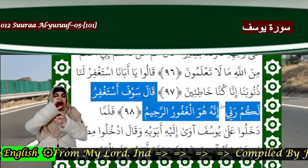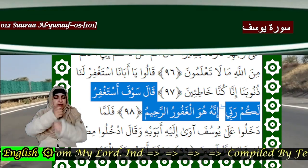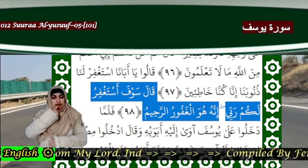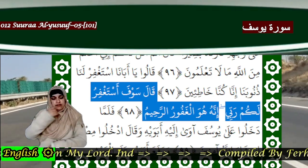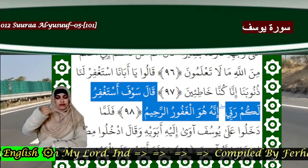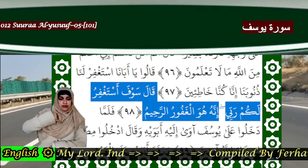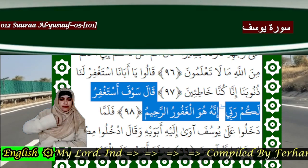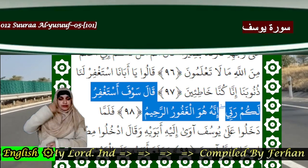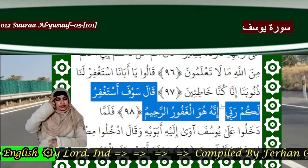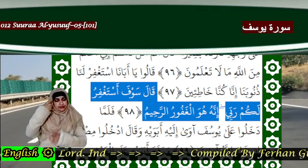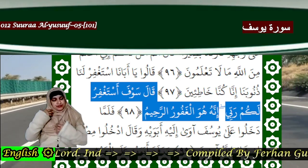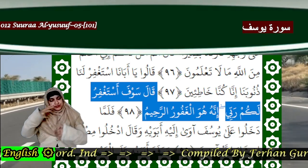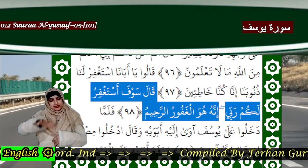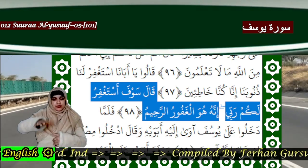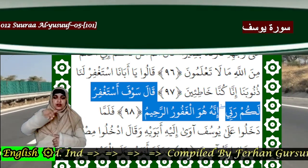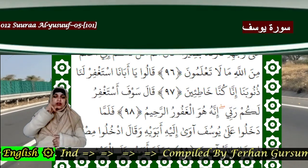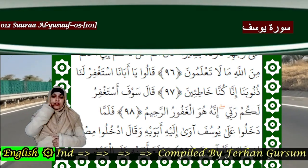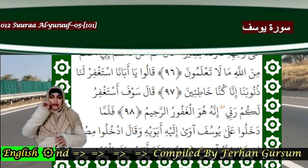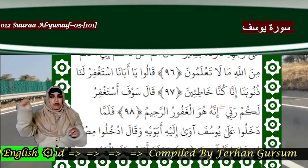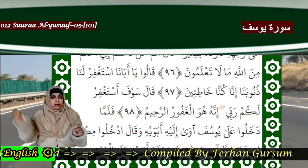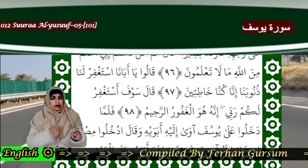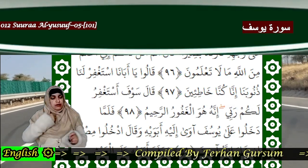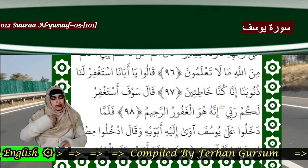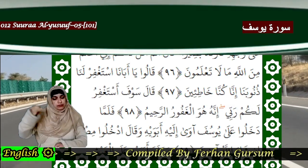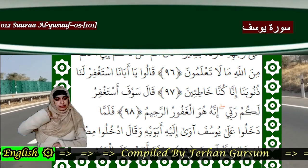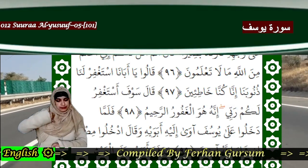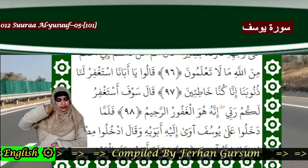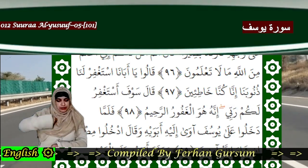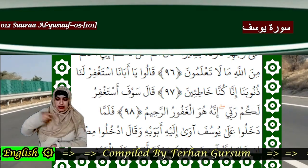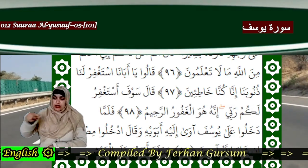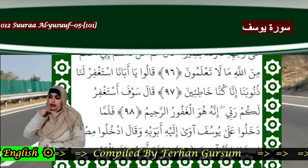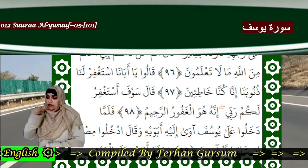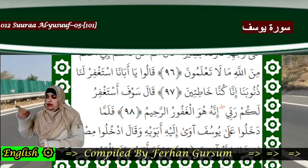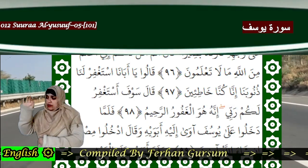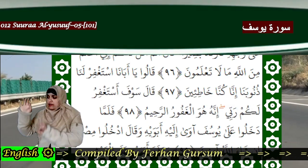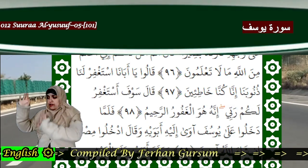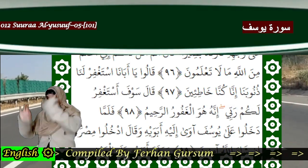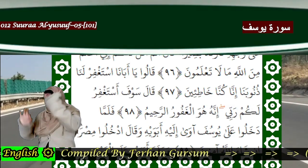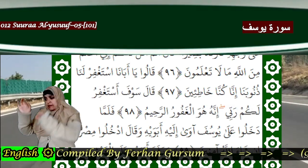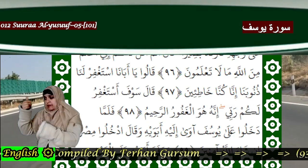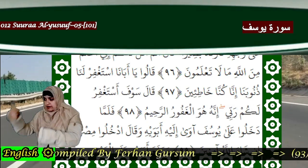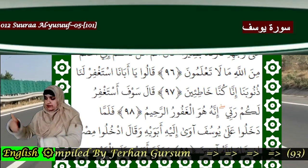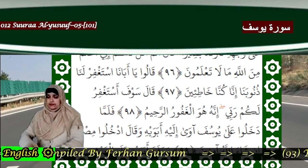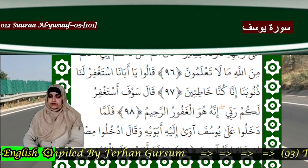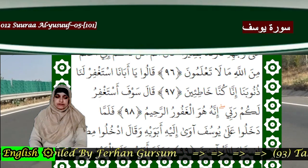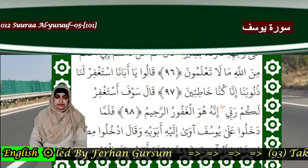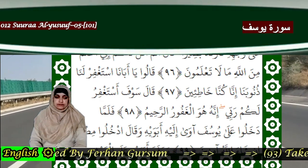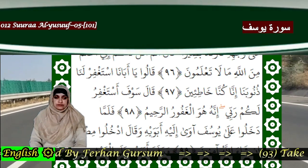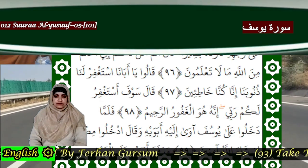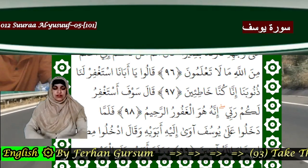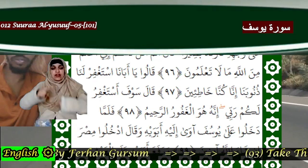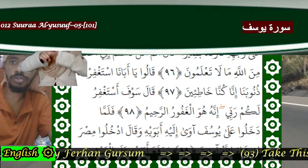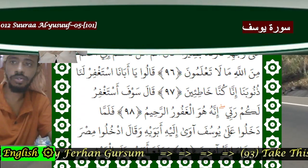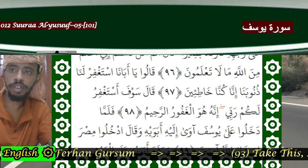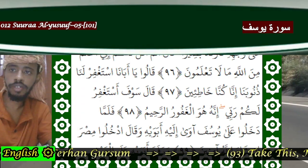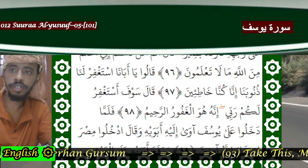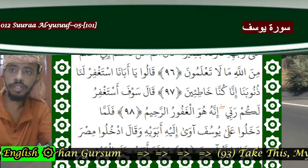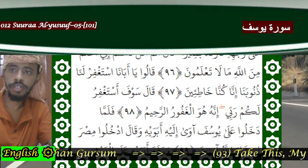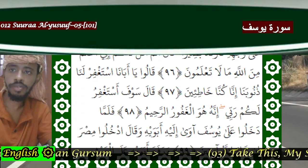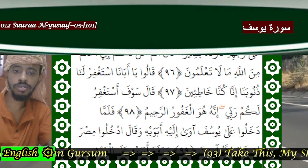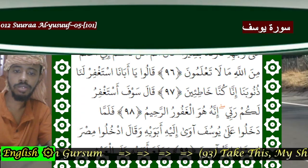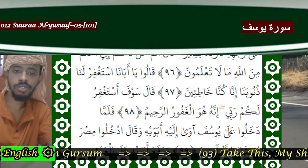تقولو من تاب إليه قال سأستغفر لكم ربي جان ياقوبين جولين وقو ربين وخط